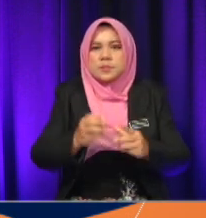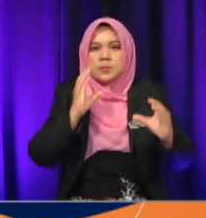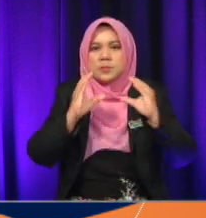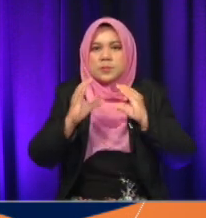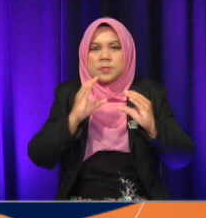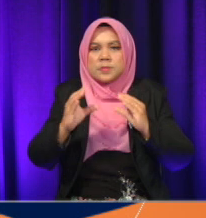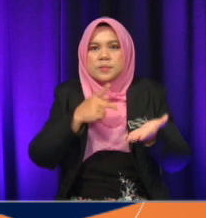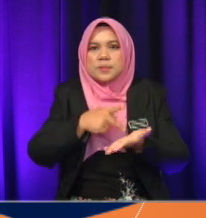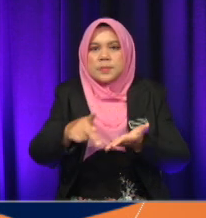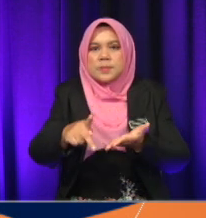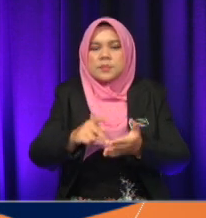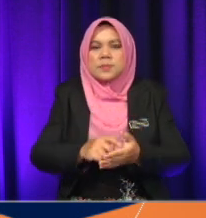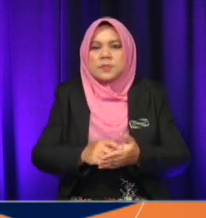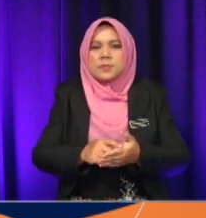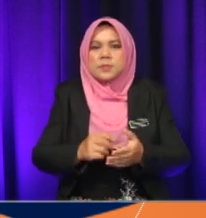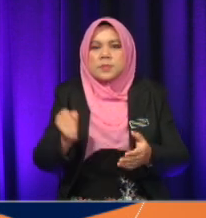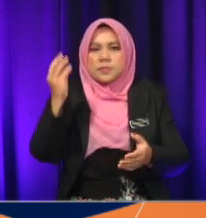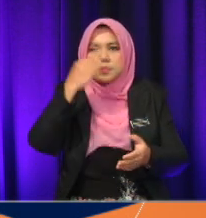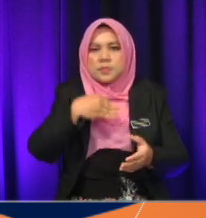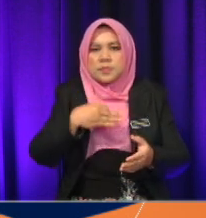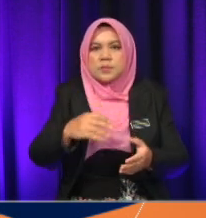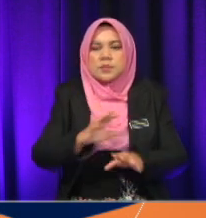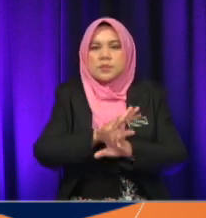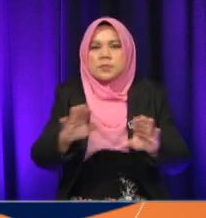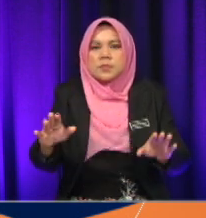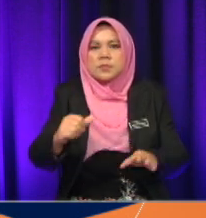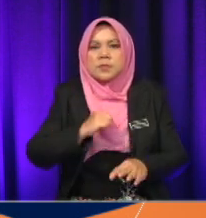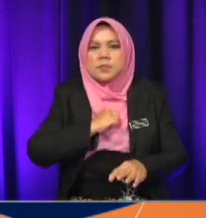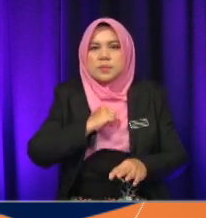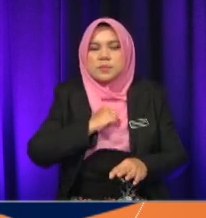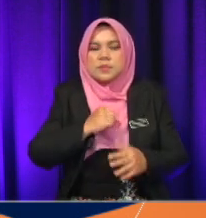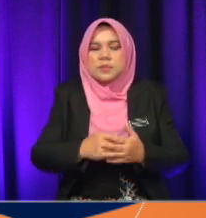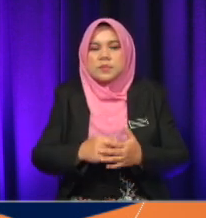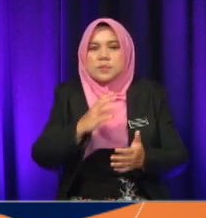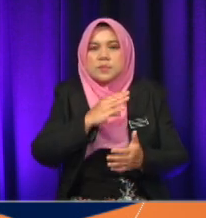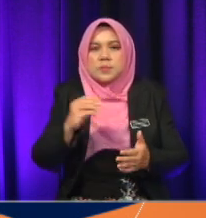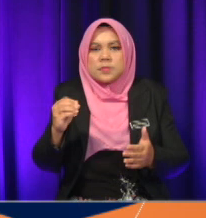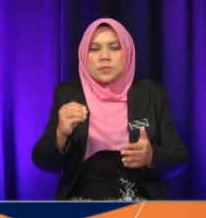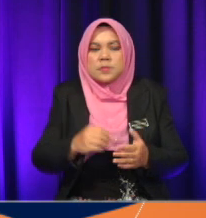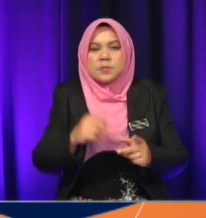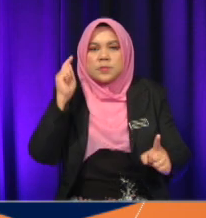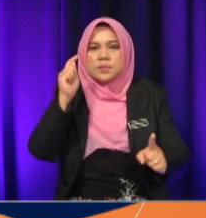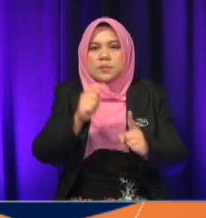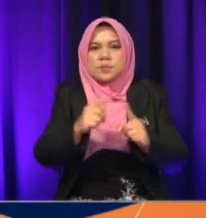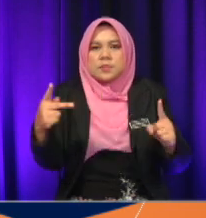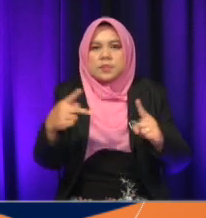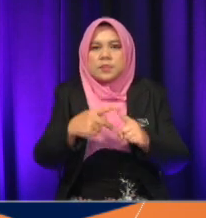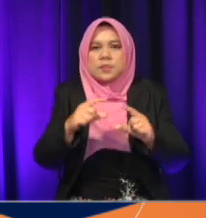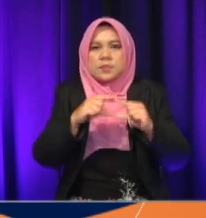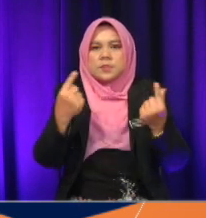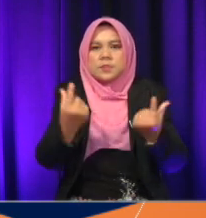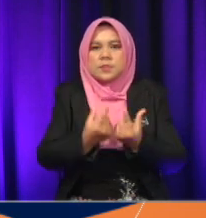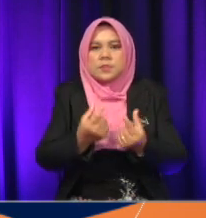komunikasi berbayar bersifat tidak peribadi dan ditujukan kepada